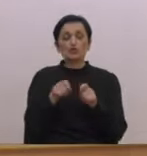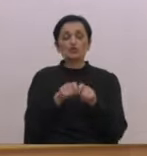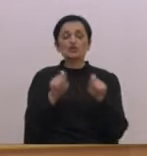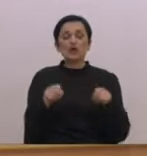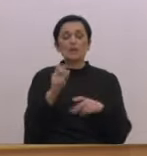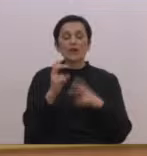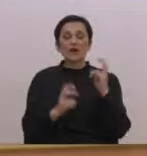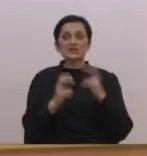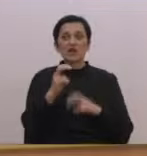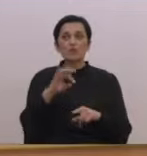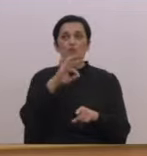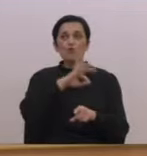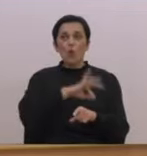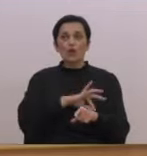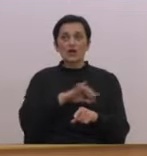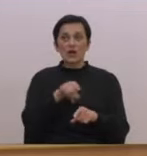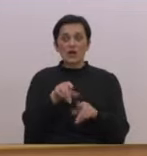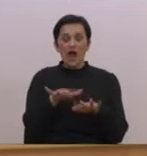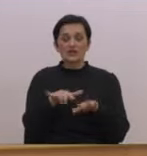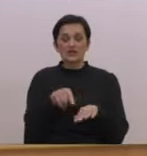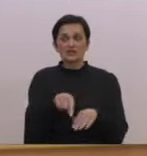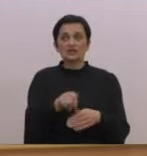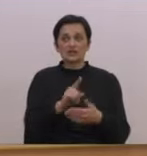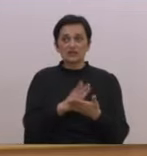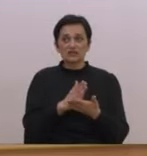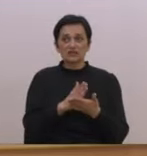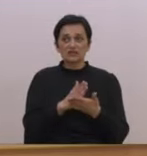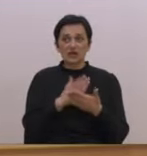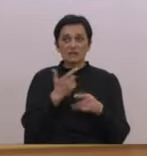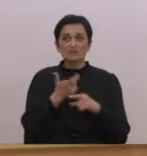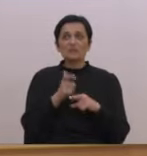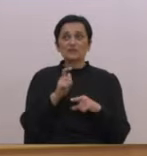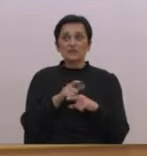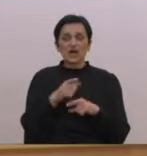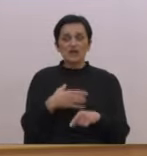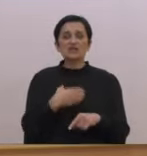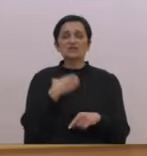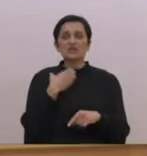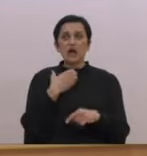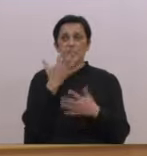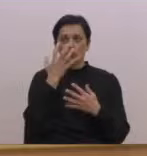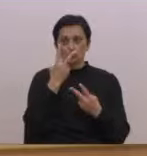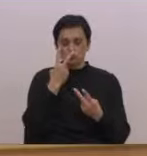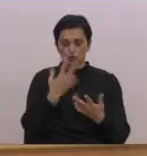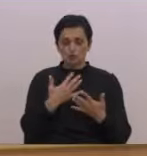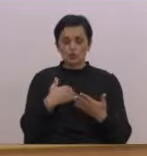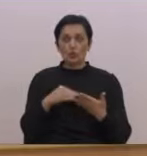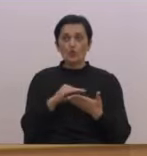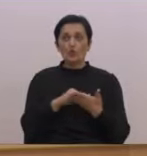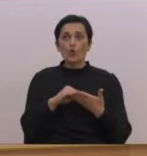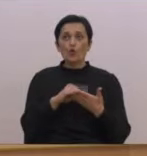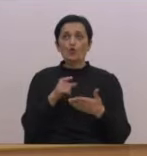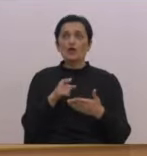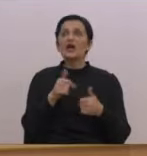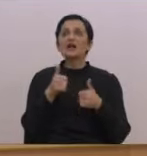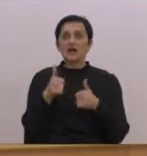s-ar mai avea, bismo, ghe bisahit, adgilze. Asta ar fi zalien, sa gandașo, surati, este vime ore, reinvestire bari